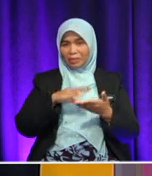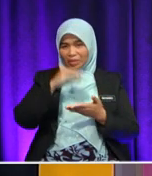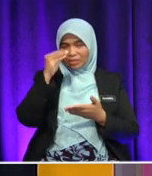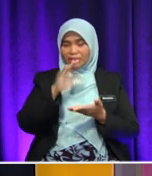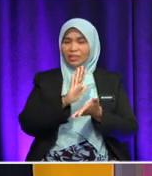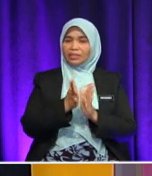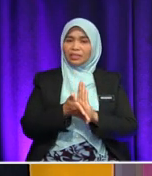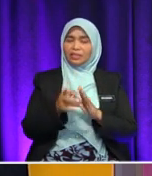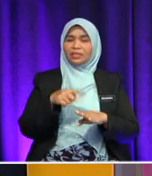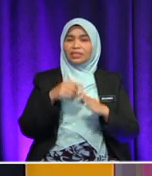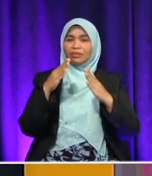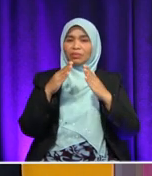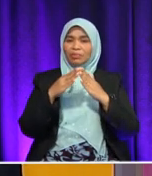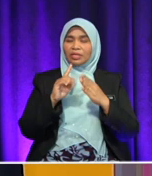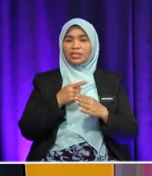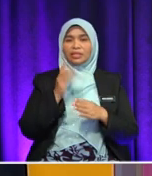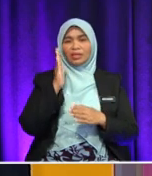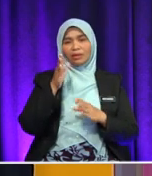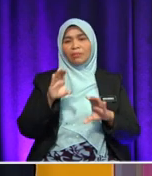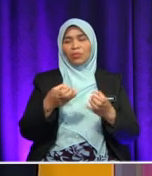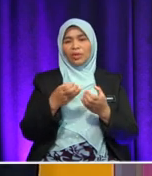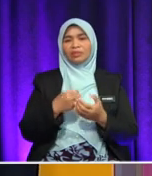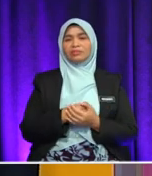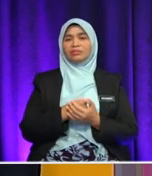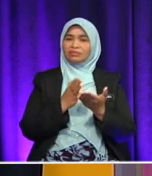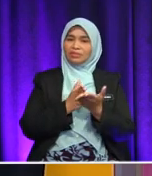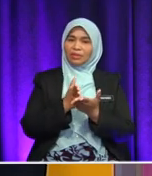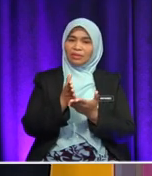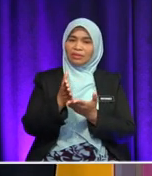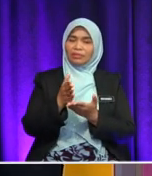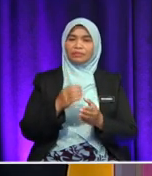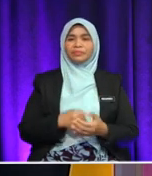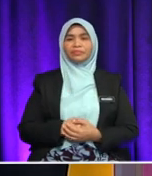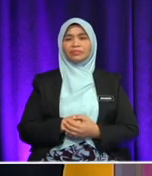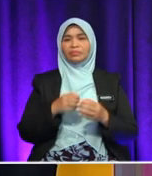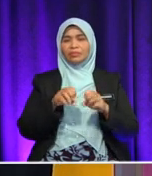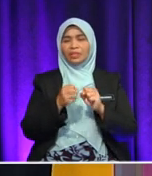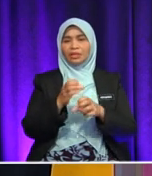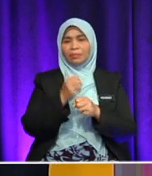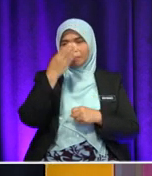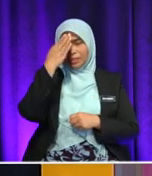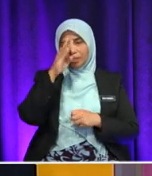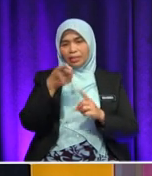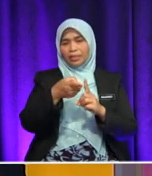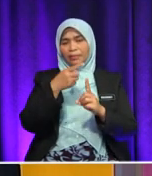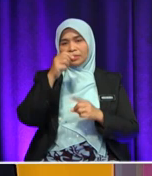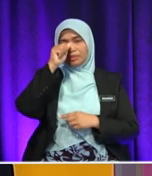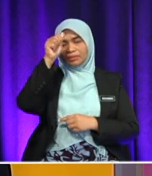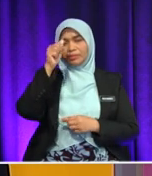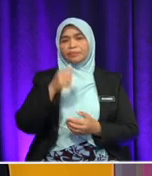untuk kehidupan kita untuk diberkati oleh Allah subhanahu wa ta'ala dan seterusnya